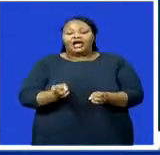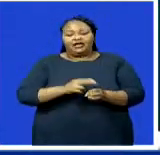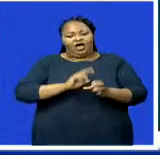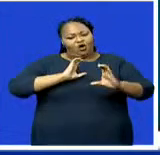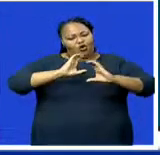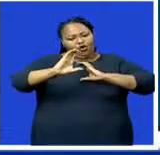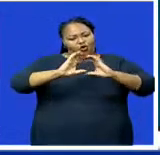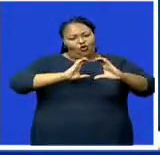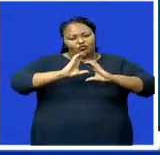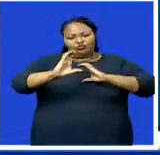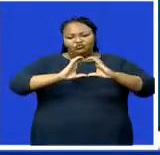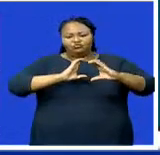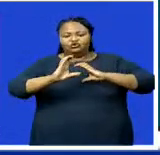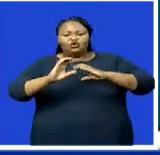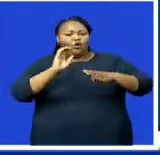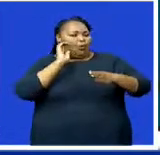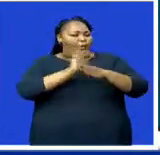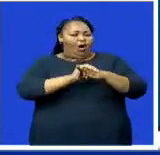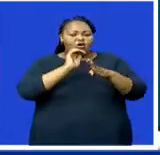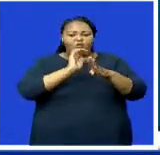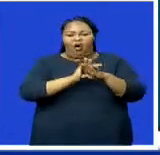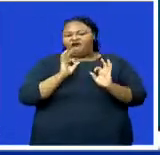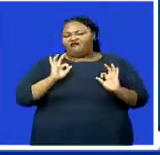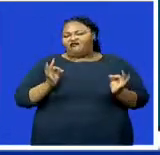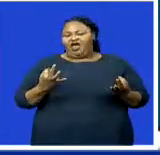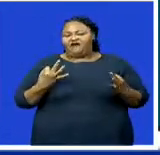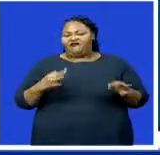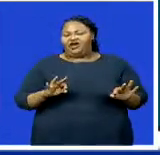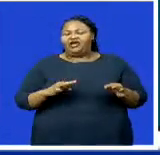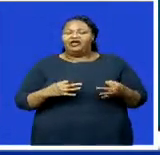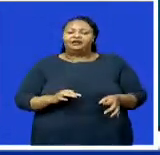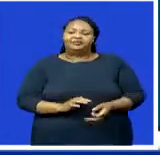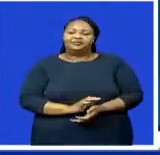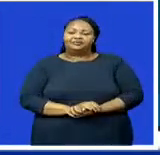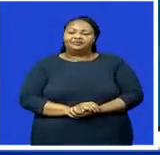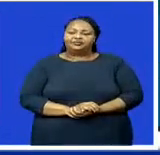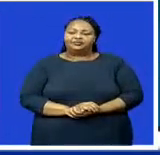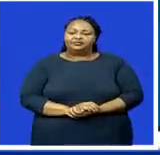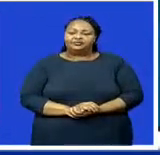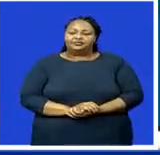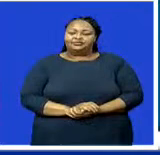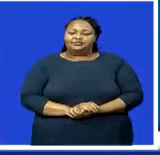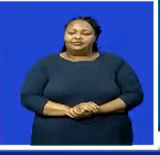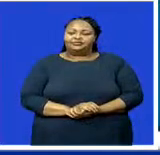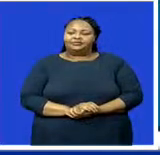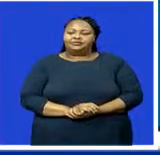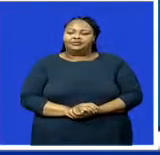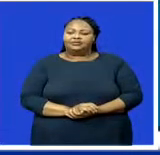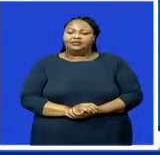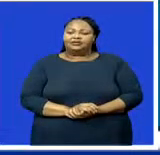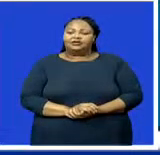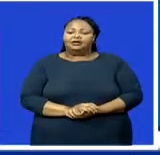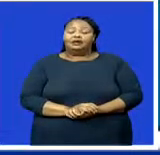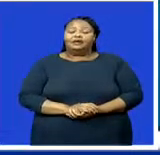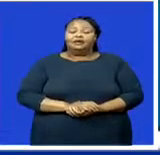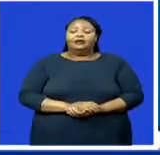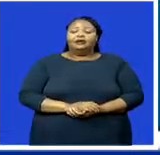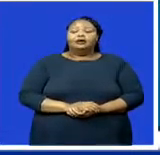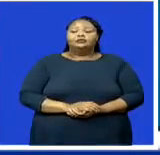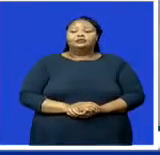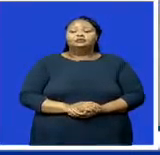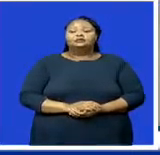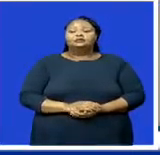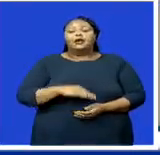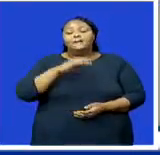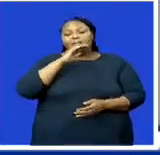imnandi kakhulu naye la eschool for the deaf so vele letibonza tethu bese tonakele inkosi